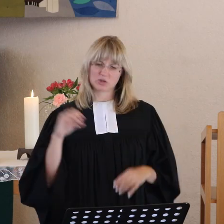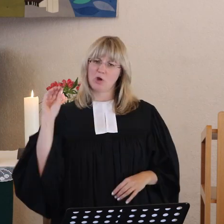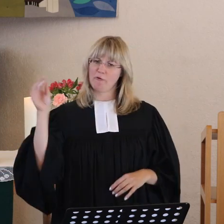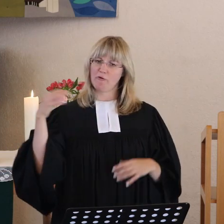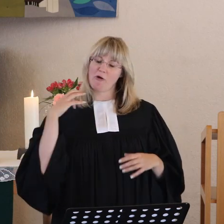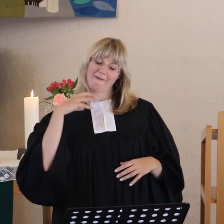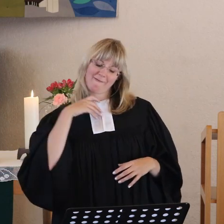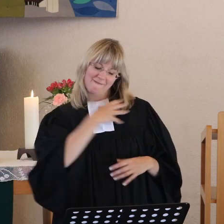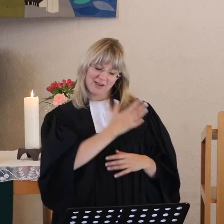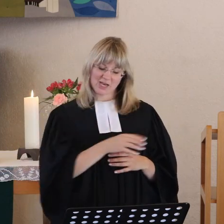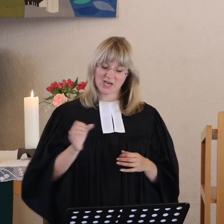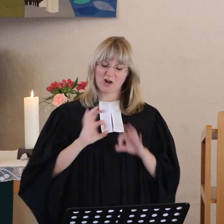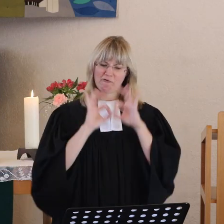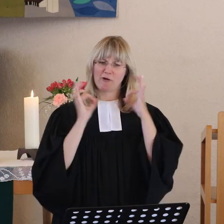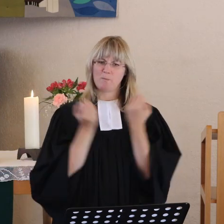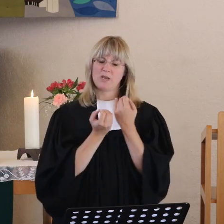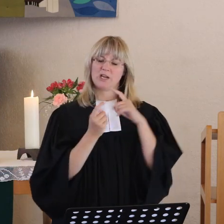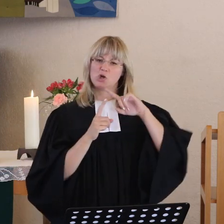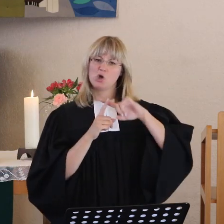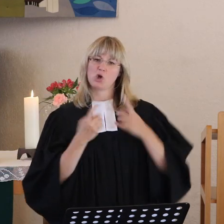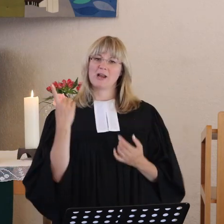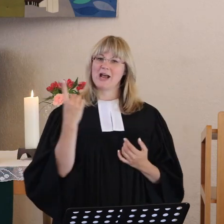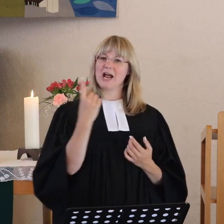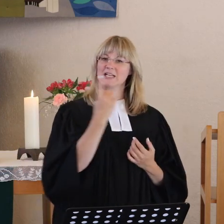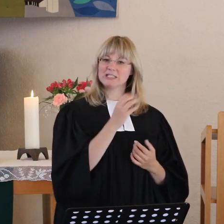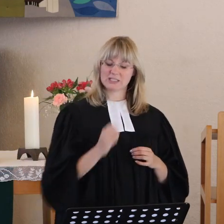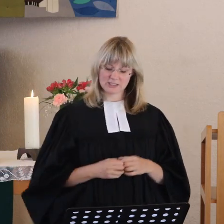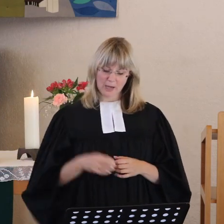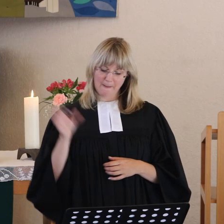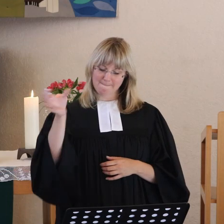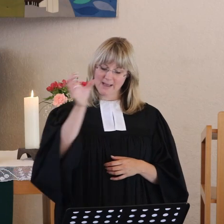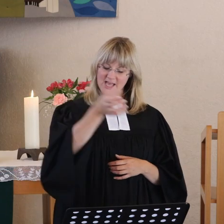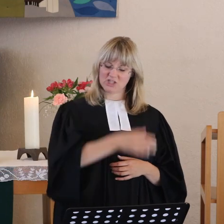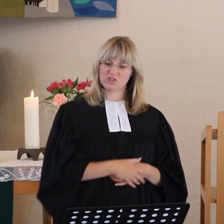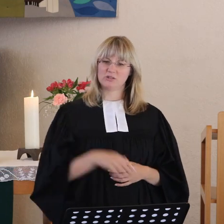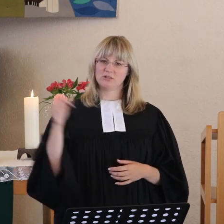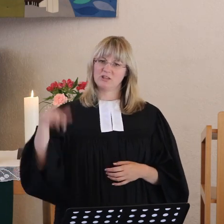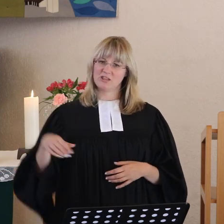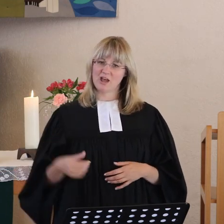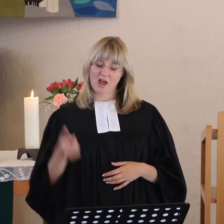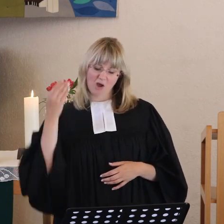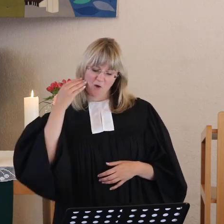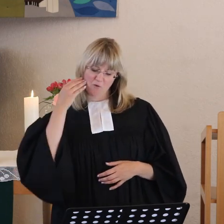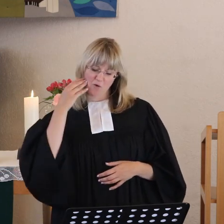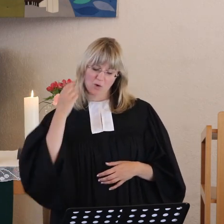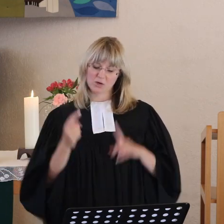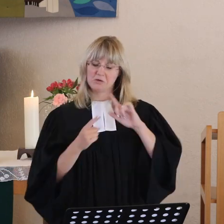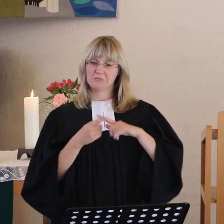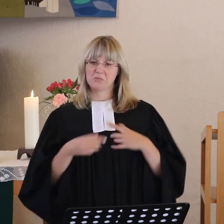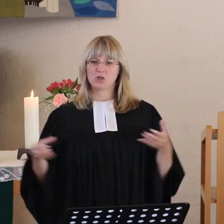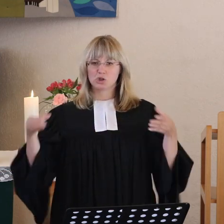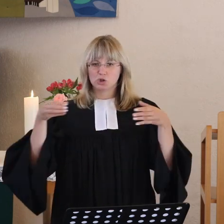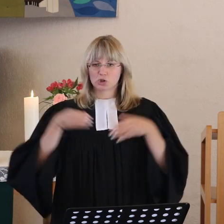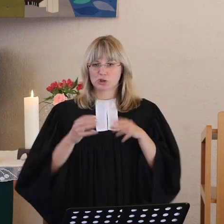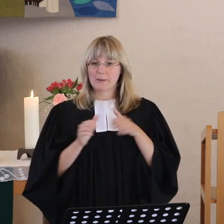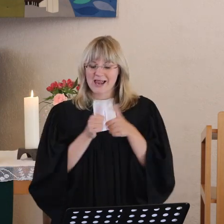Im Stadtteil Essen-Rellinghausen entsteht gerade auf dem ehemaligen Gelände des Evangelischen